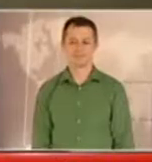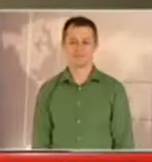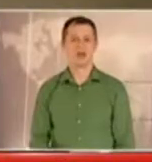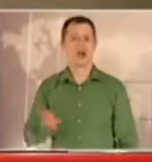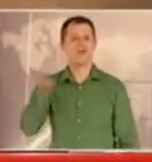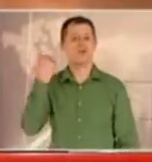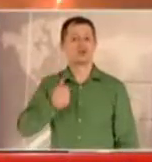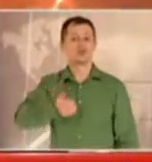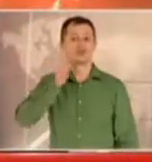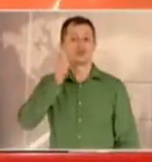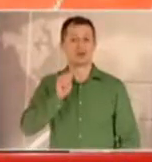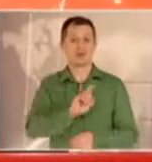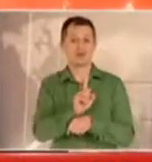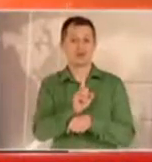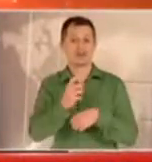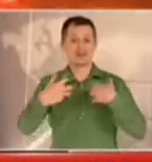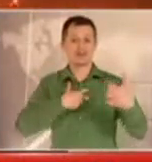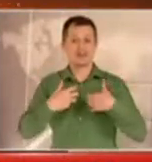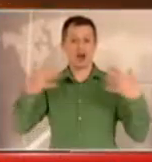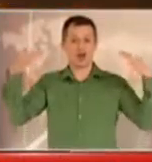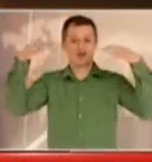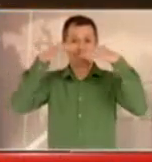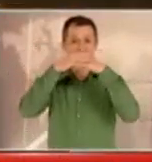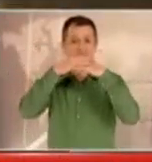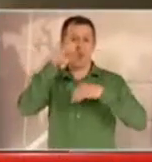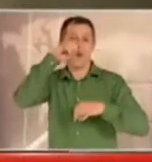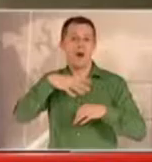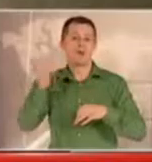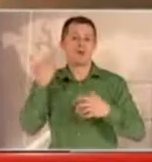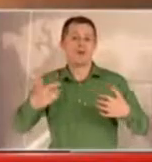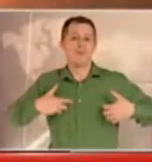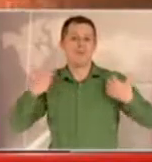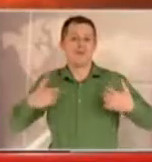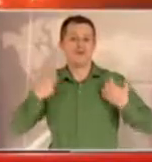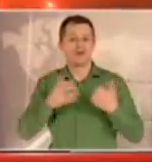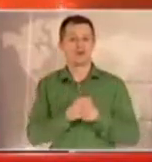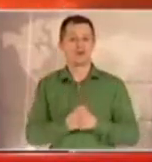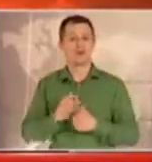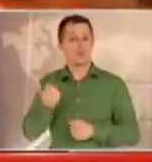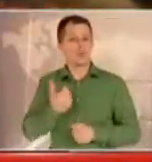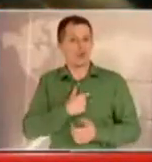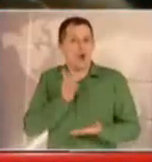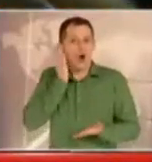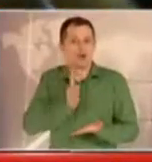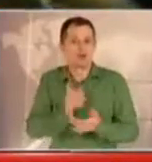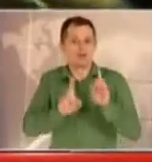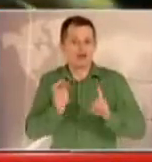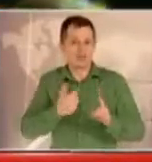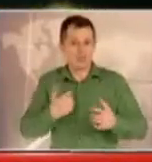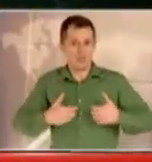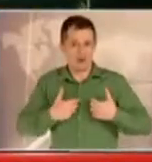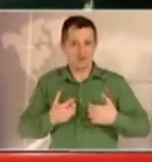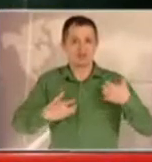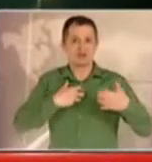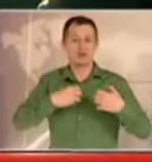Au fost 11 minute de spectacol pe cer. Oamenii au fost fascinați și nu se puteau hotărî dacă să se bucure de